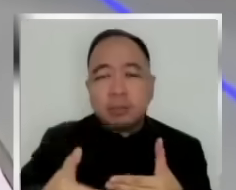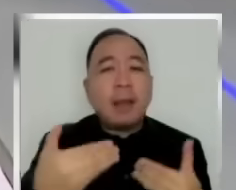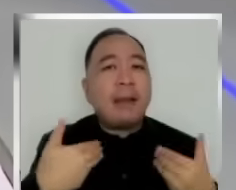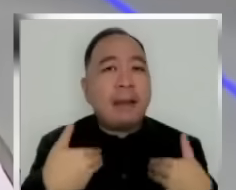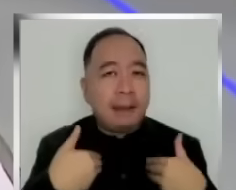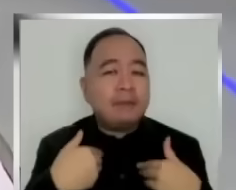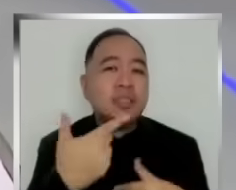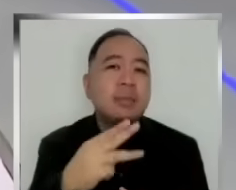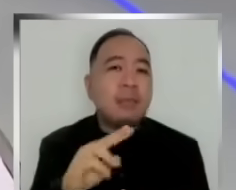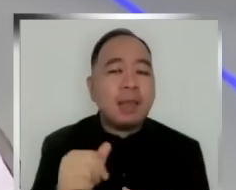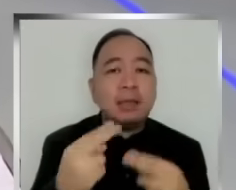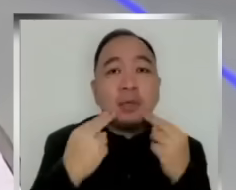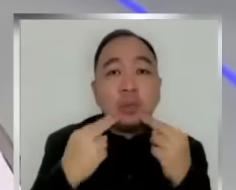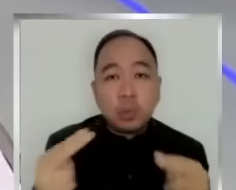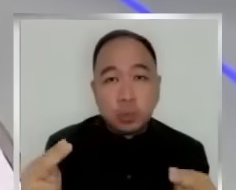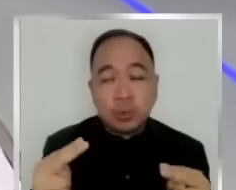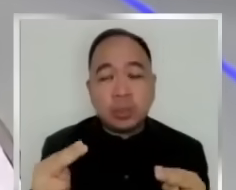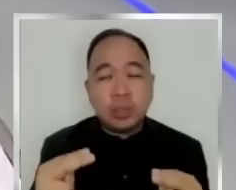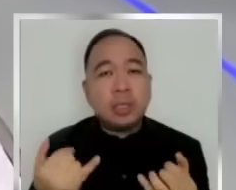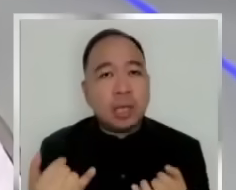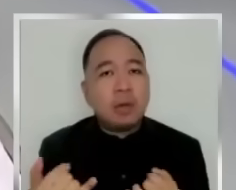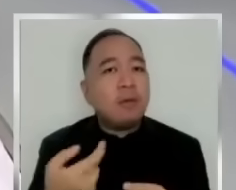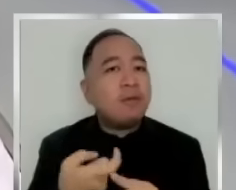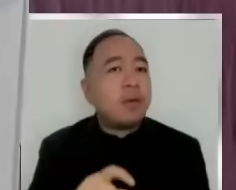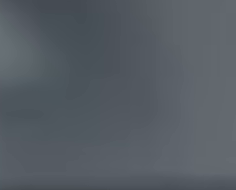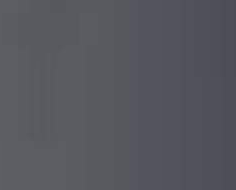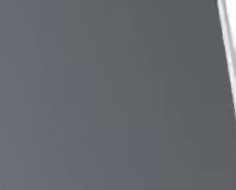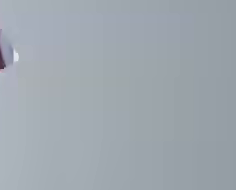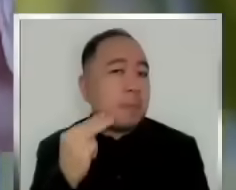At ihatid yan ni Maureen Shrivers.